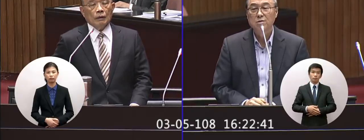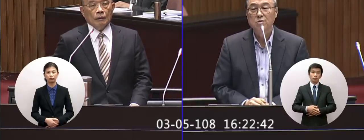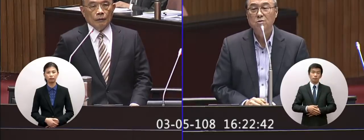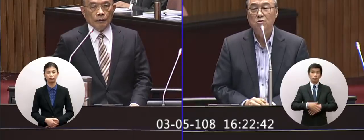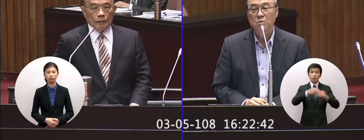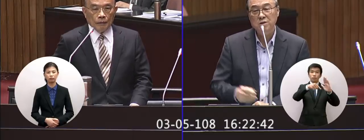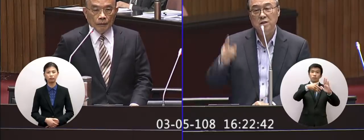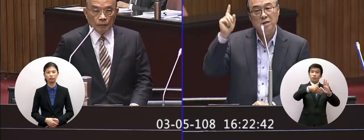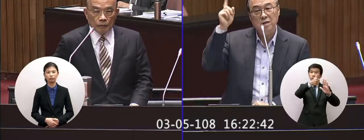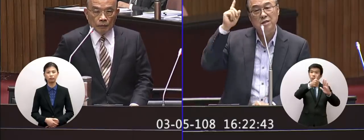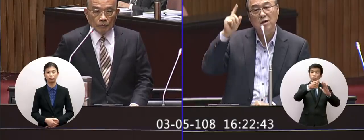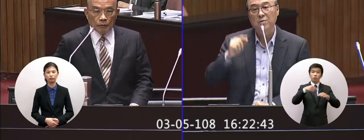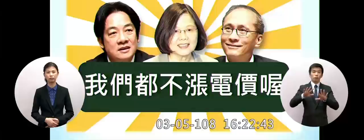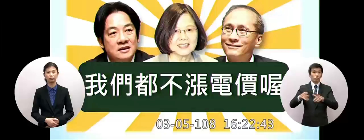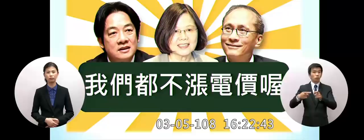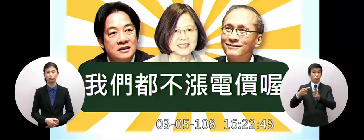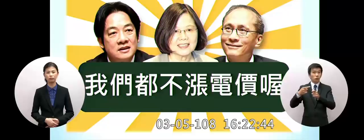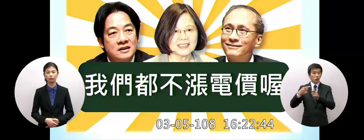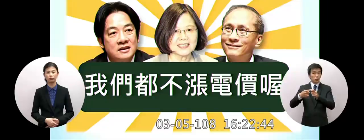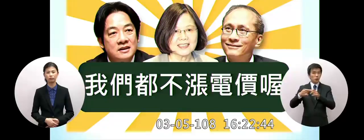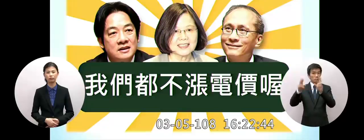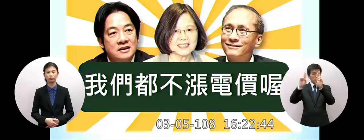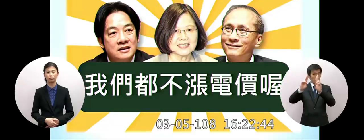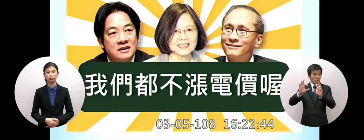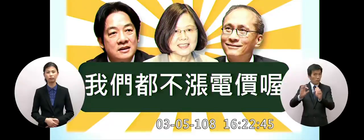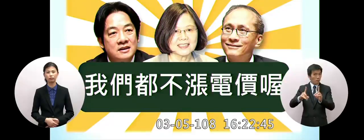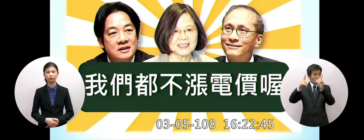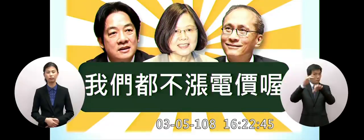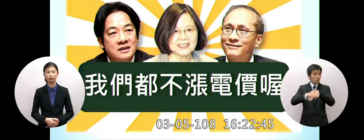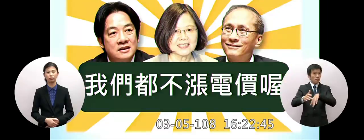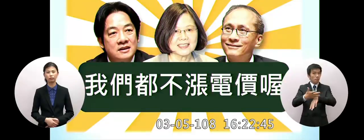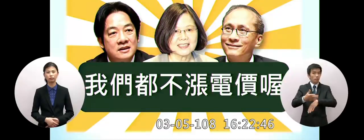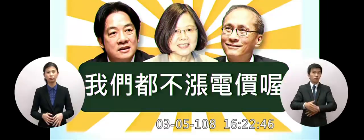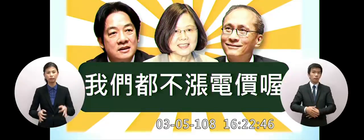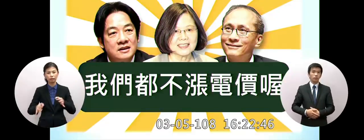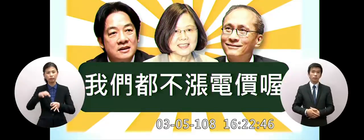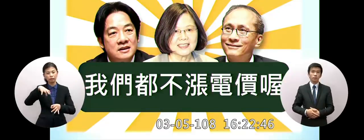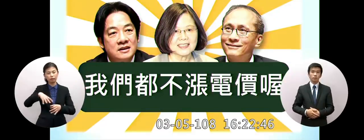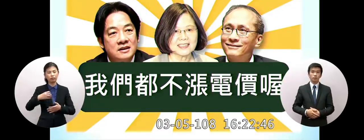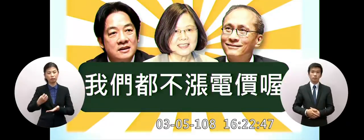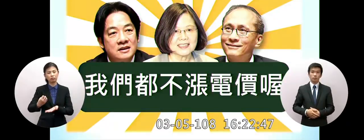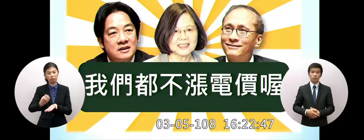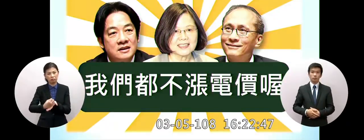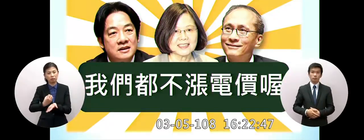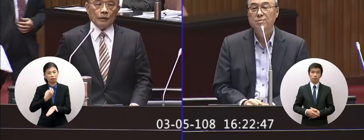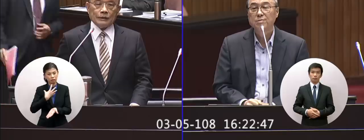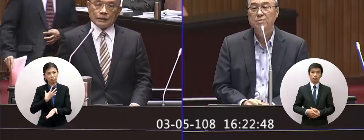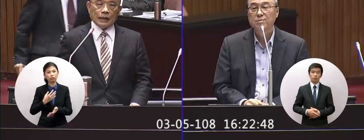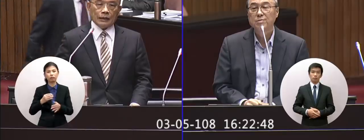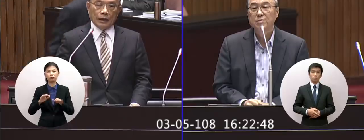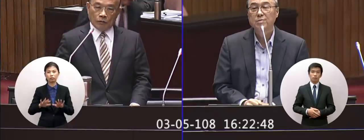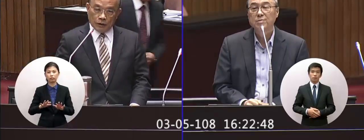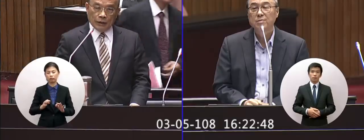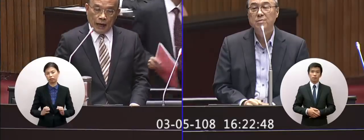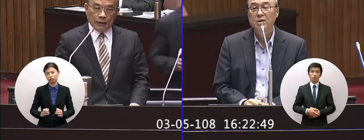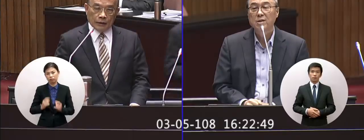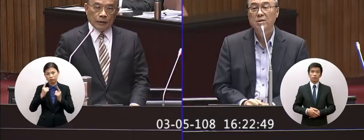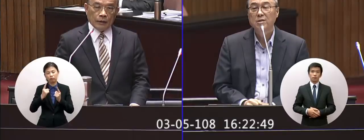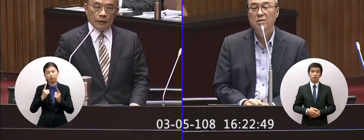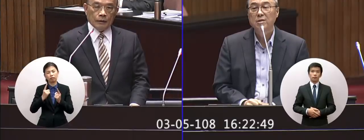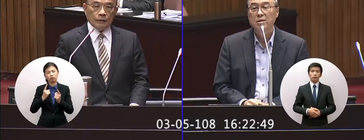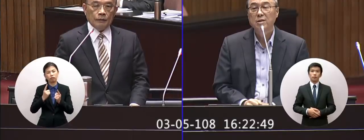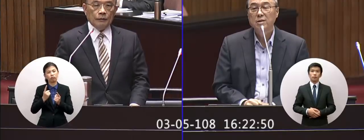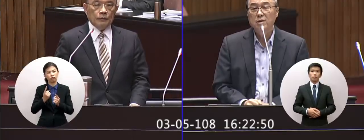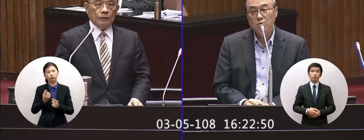院长，我们今年电价要不要涨？ 经济部跟我的报告是目前没有涨价的